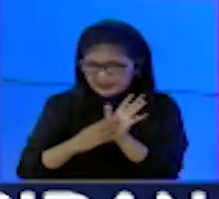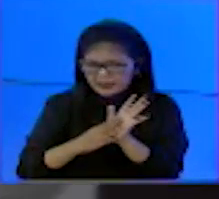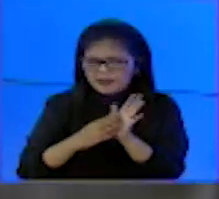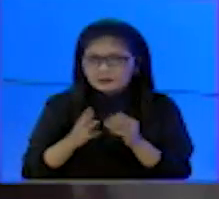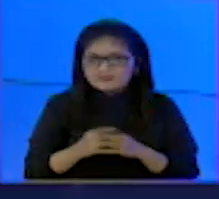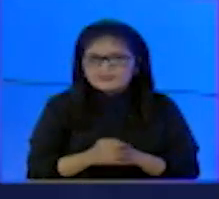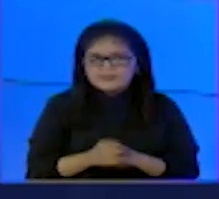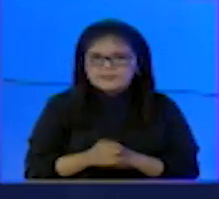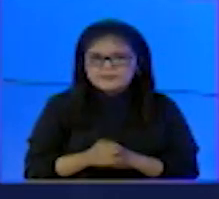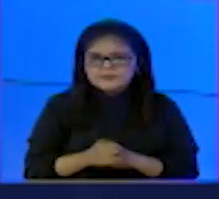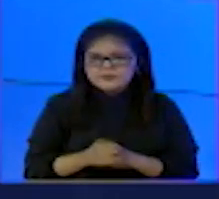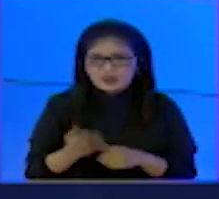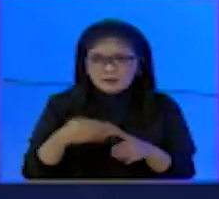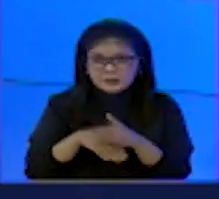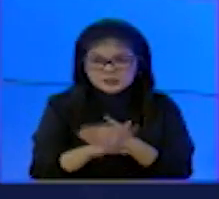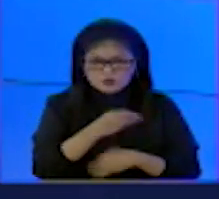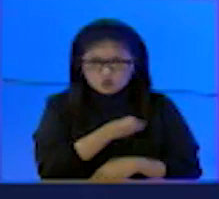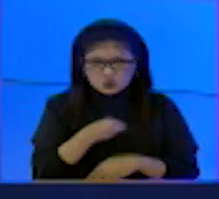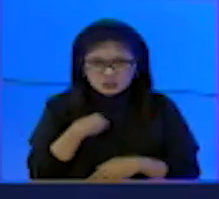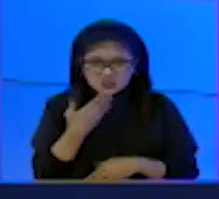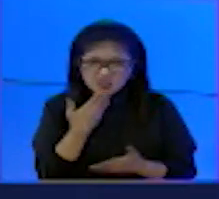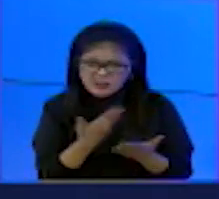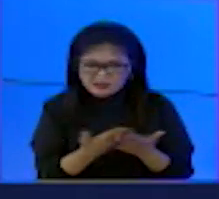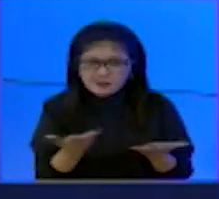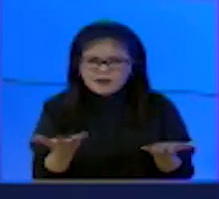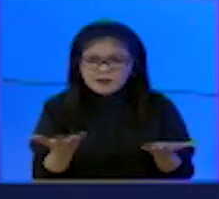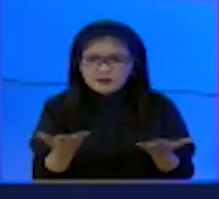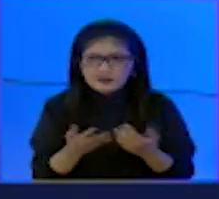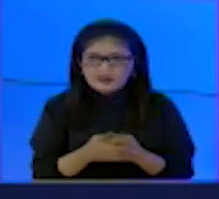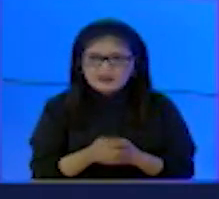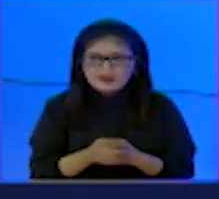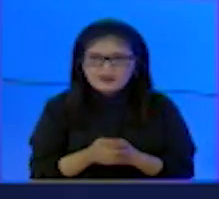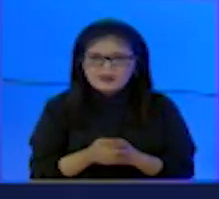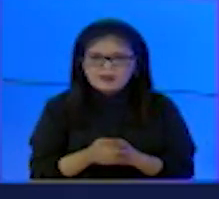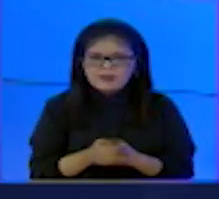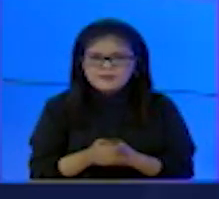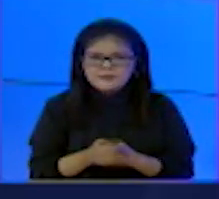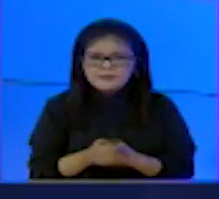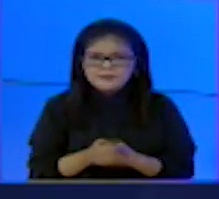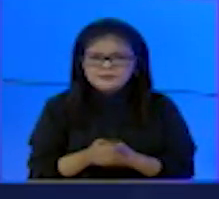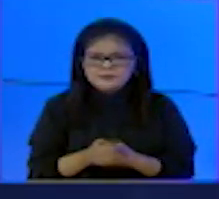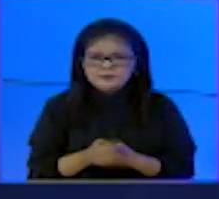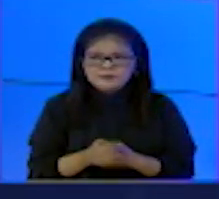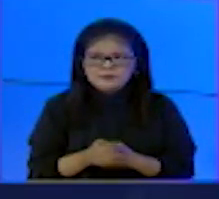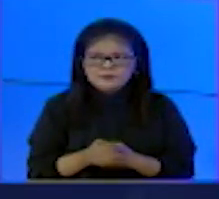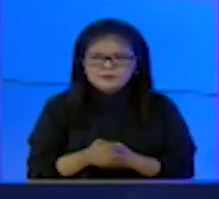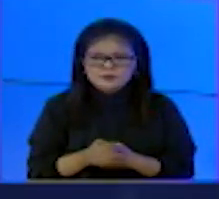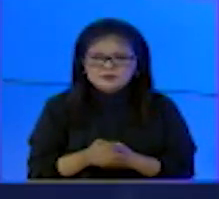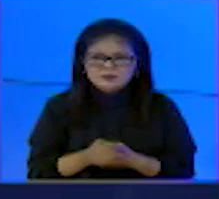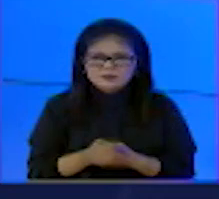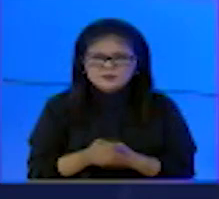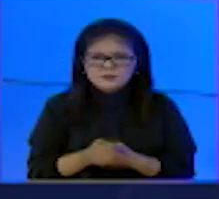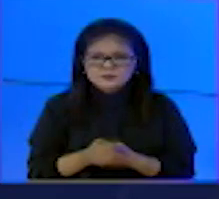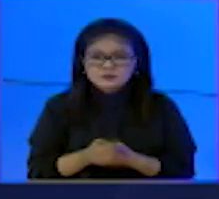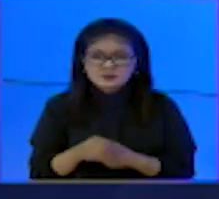tahu kan. Dan dibilangnya nggak CC do, nggak mau dia meriksa apa do, katanya kan. Itu keluar, dibilangnya nggak